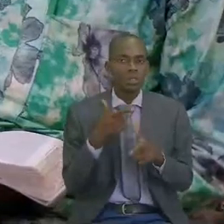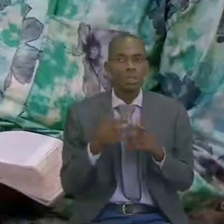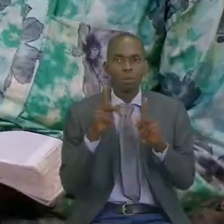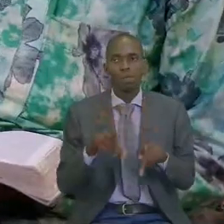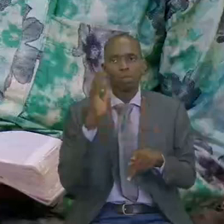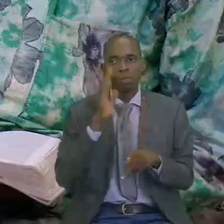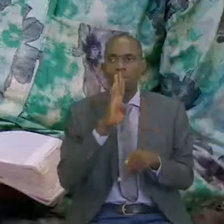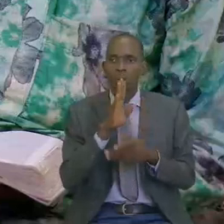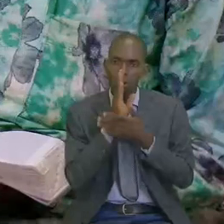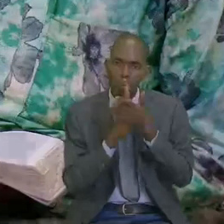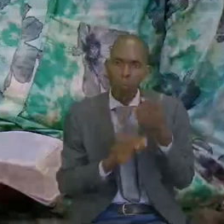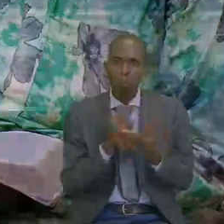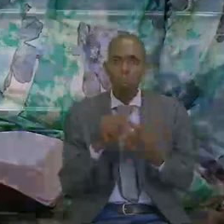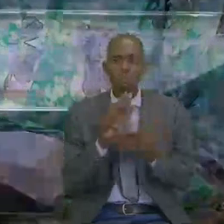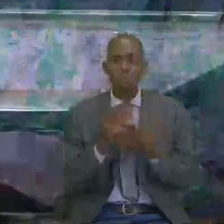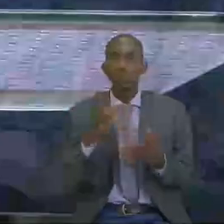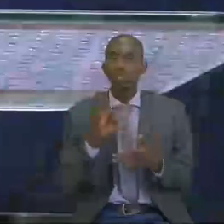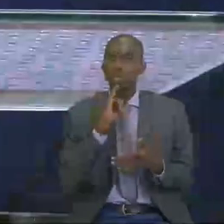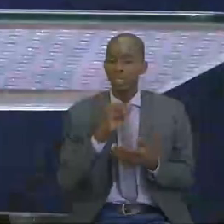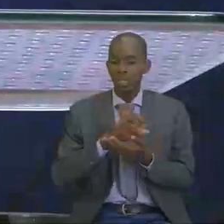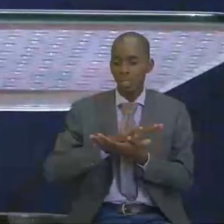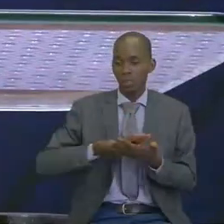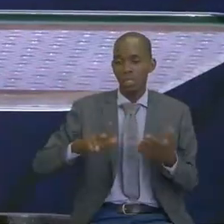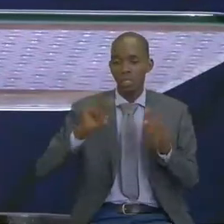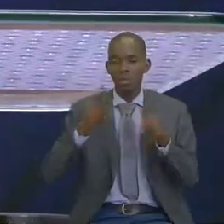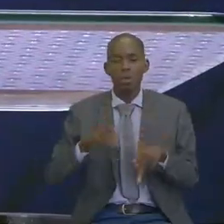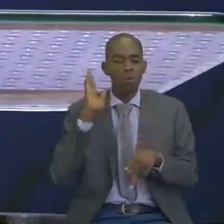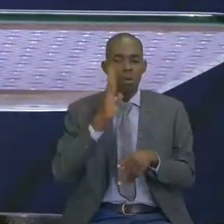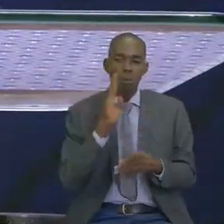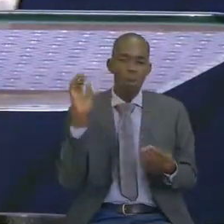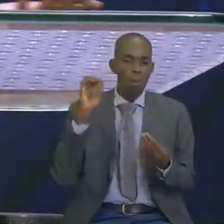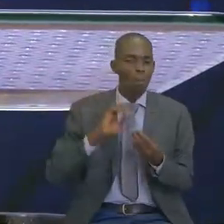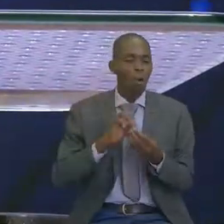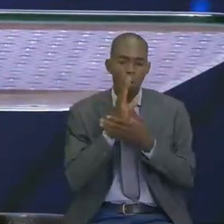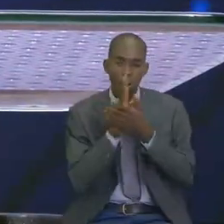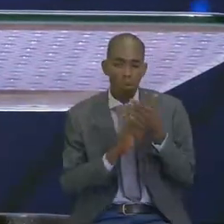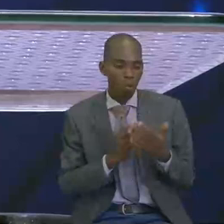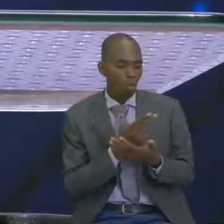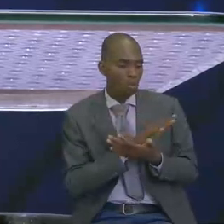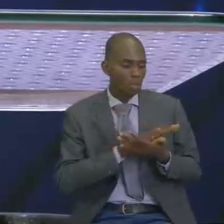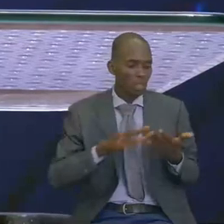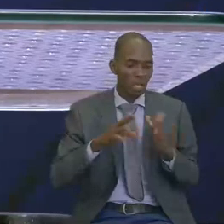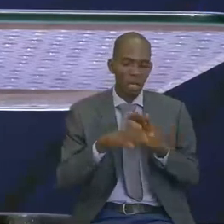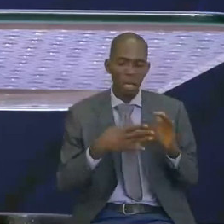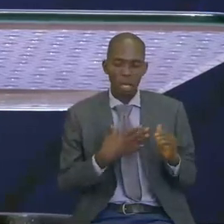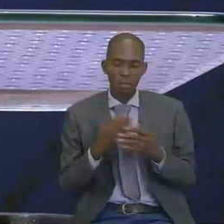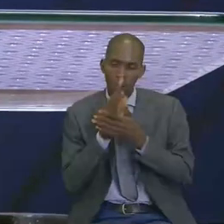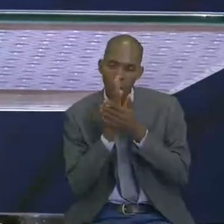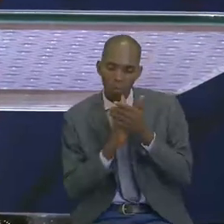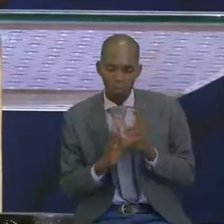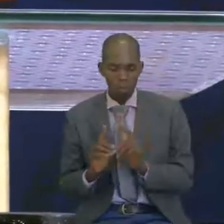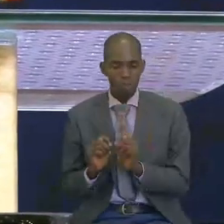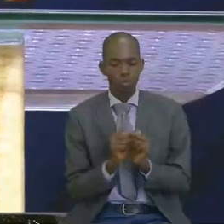si quelqu'un est sauvé, la personne sera humble. Si la personne est sanctifiée, la personne sera plus humble.